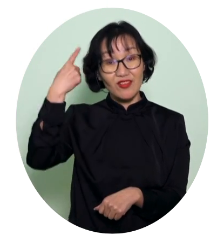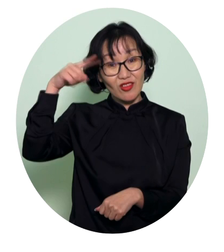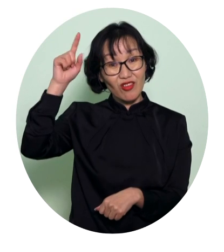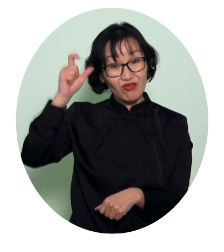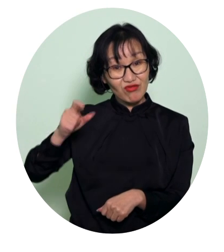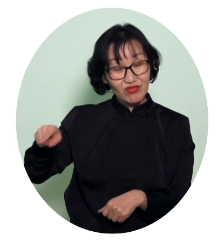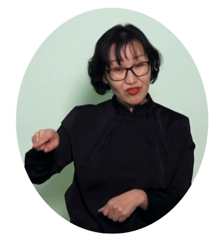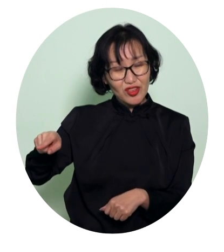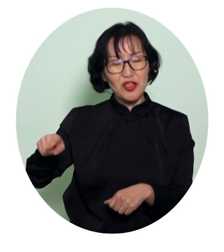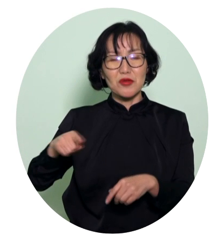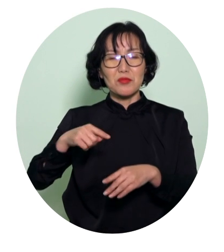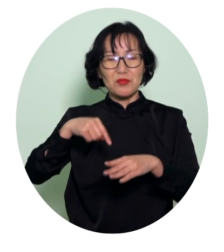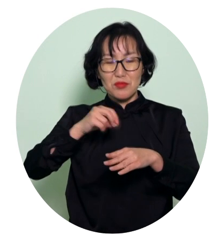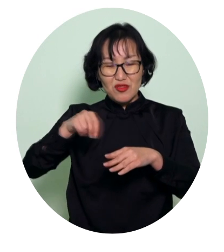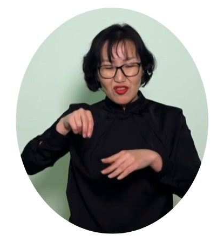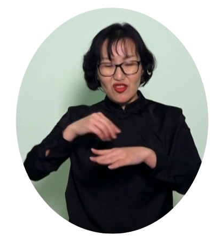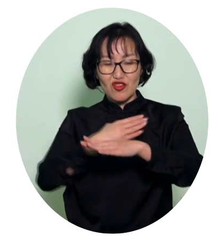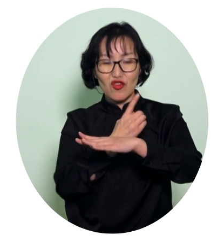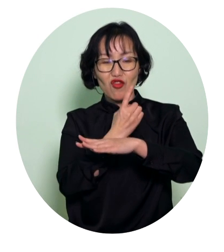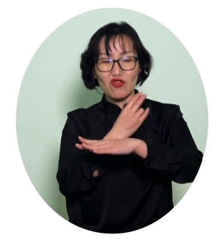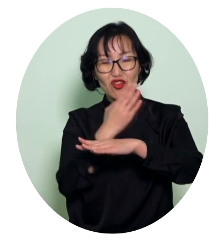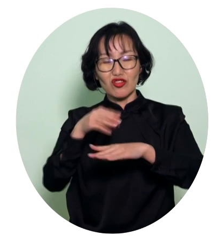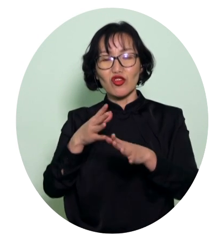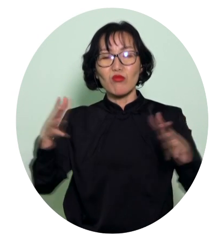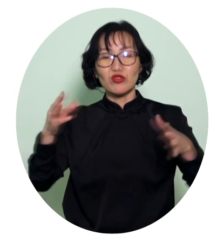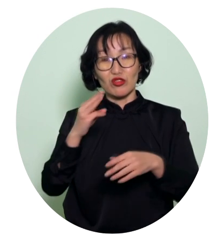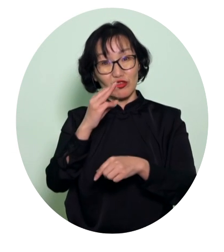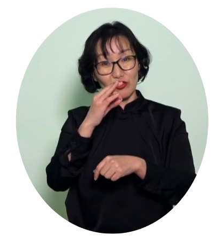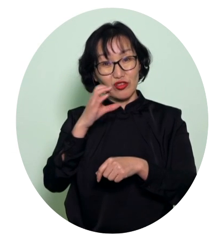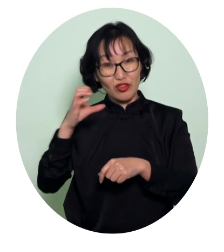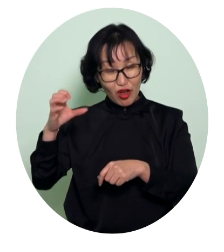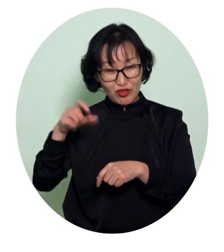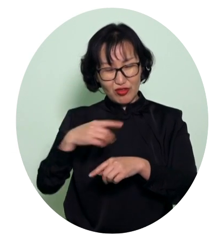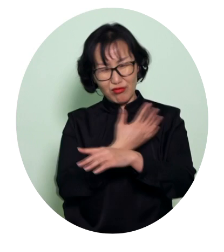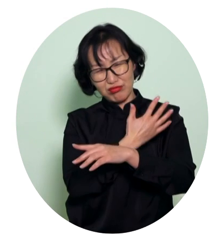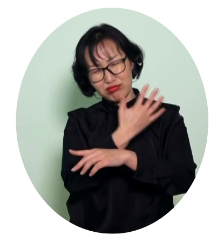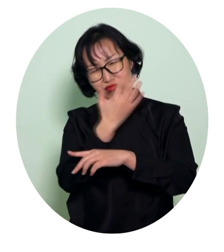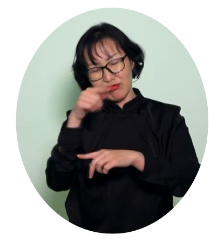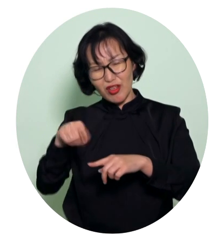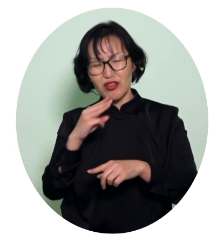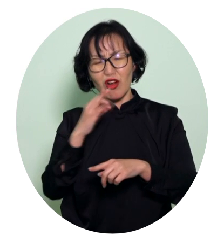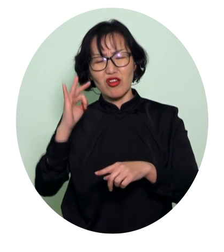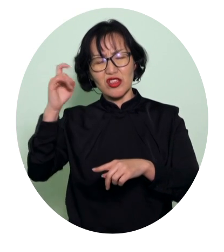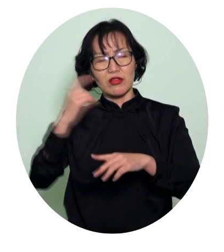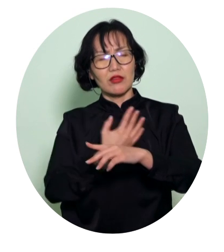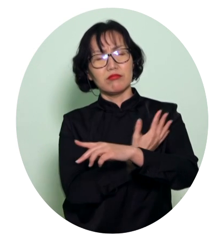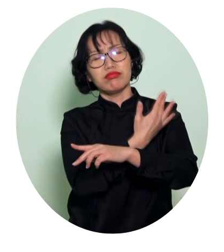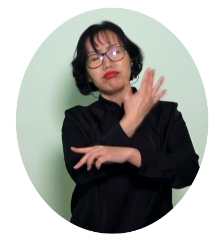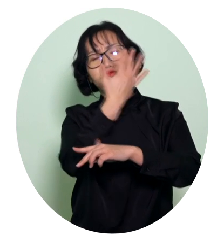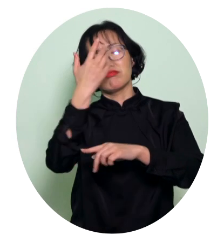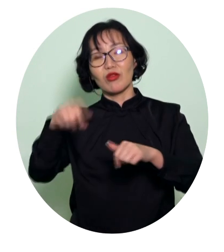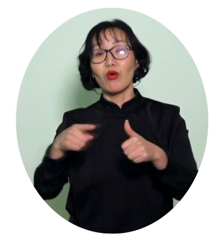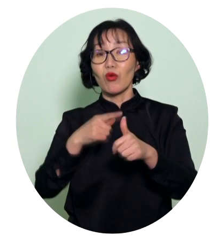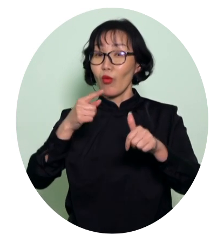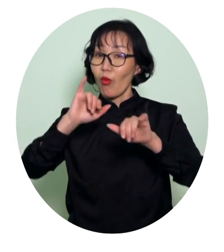За зохиолч бичигдийн хөндөд томолдох тоос гэсэн. Тоос тэнгэрт маш ихээр босхийг хэлсэн байна.